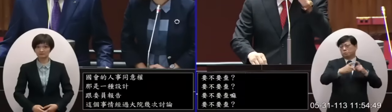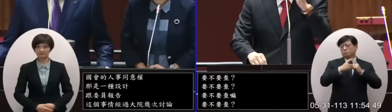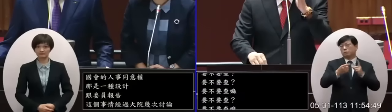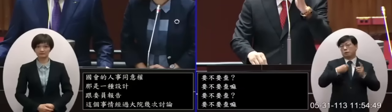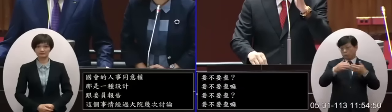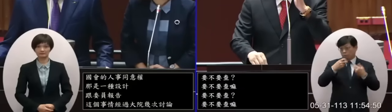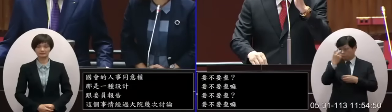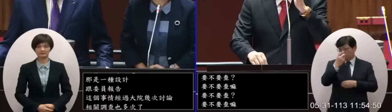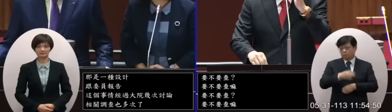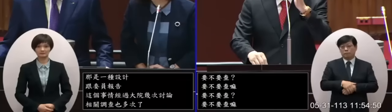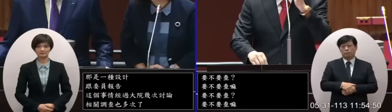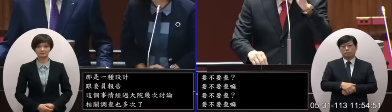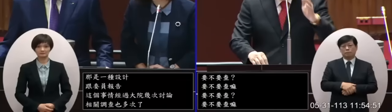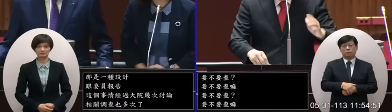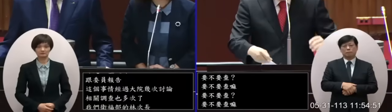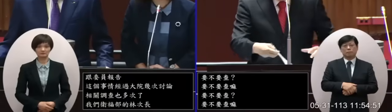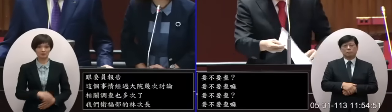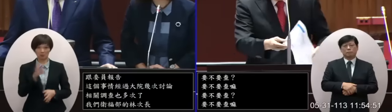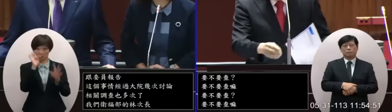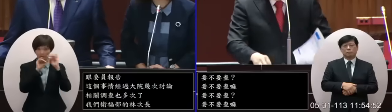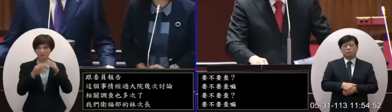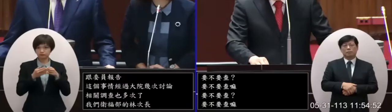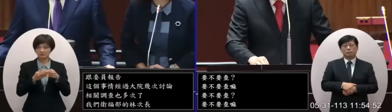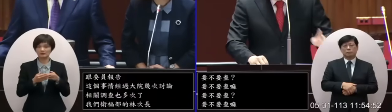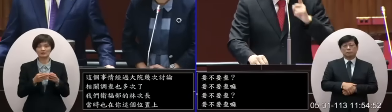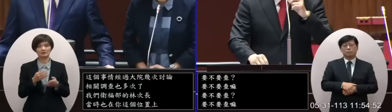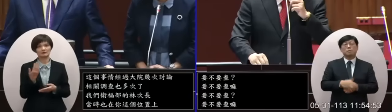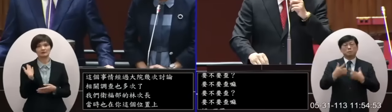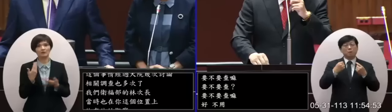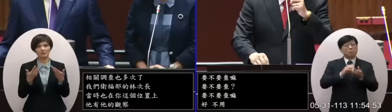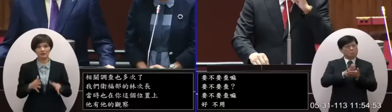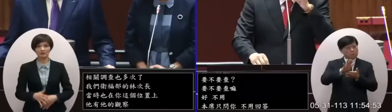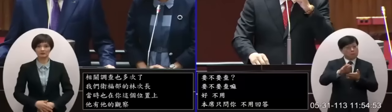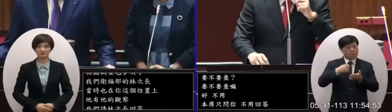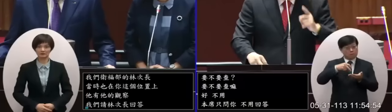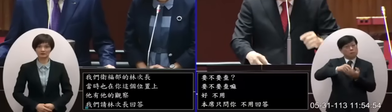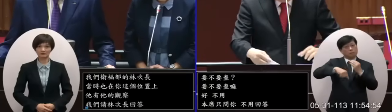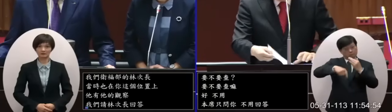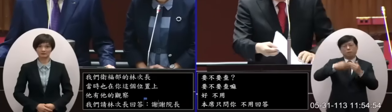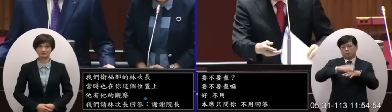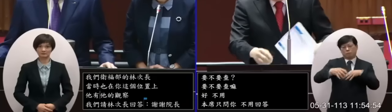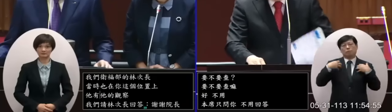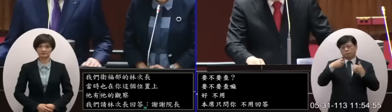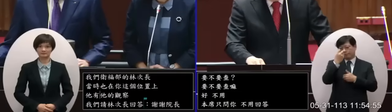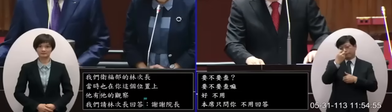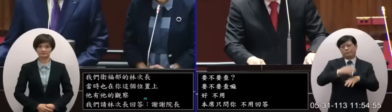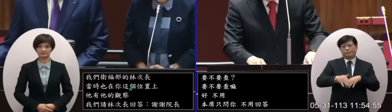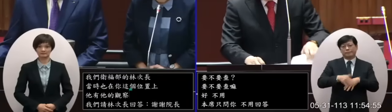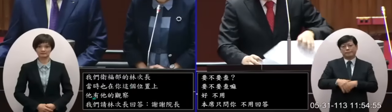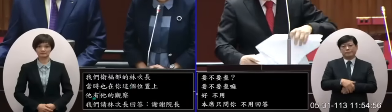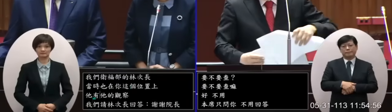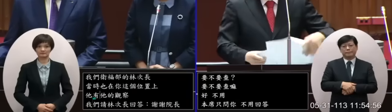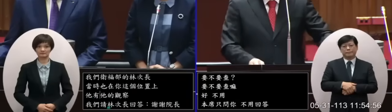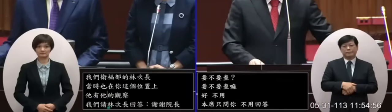问要不要查， 该查的已经查过， 要查就好。好，由未来立法院会来查。好，再过来。